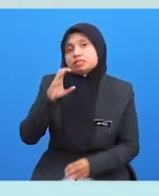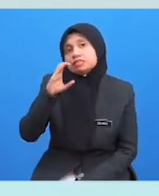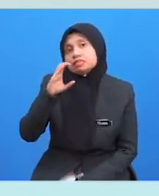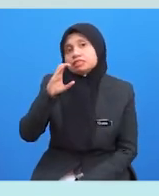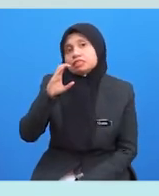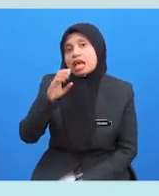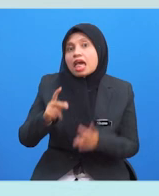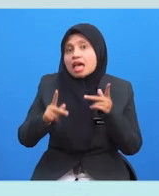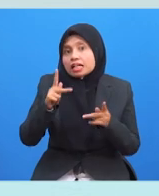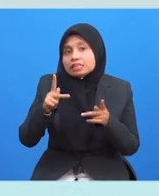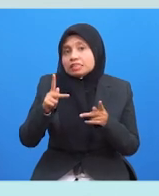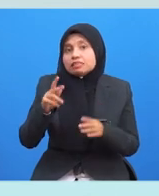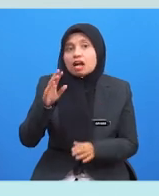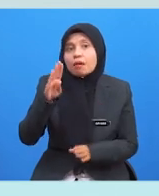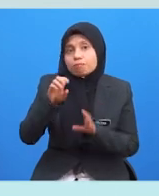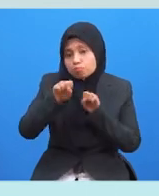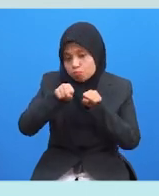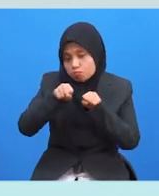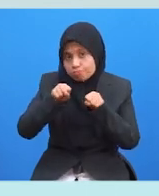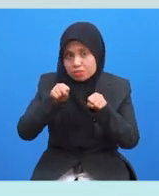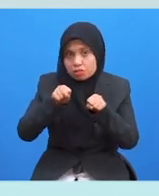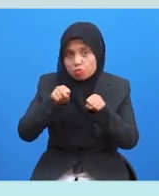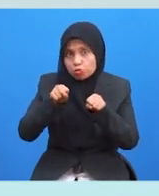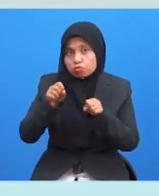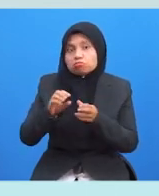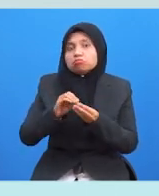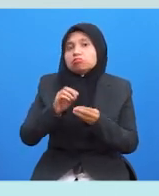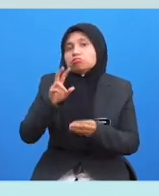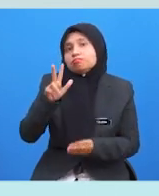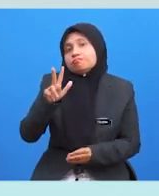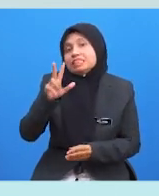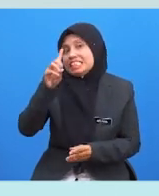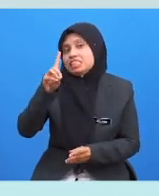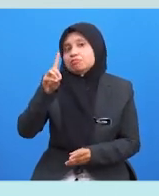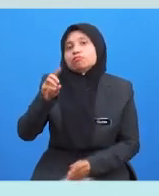C. Kenderaan bermotor. D. Wen.